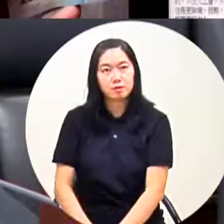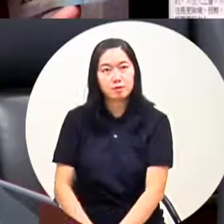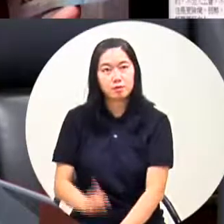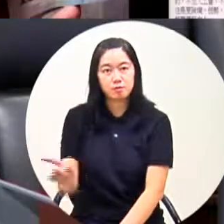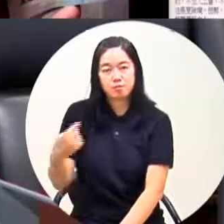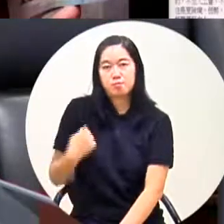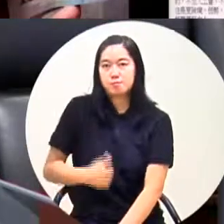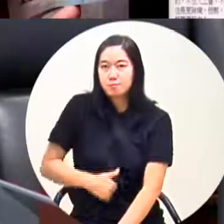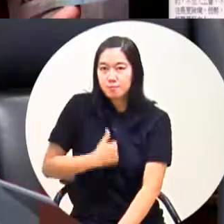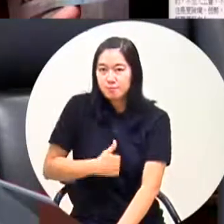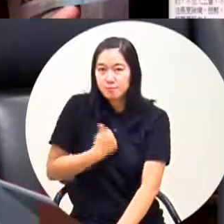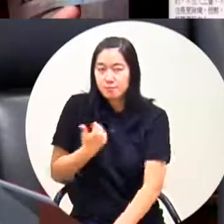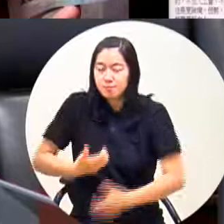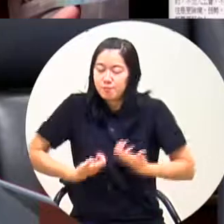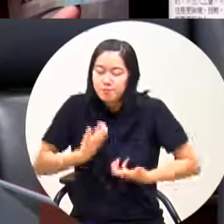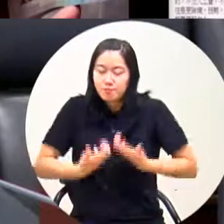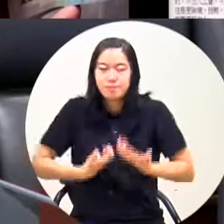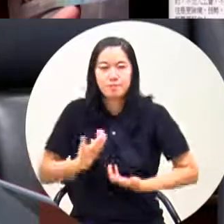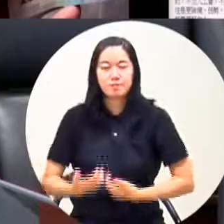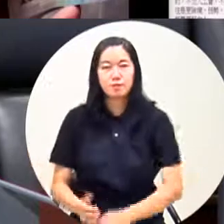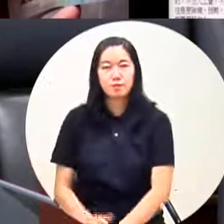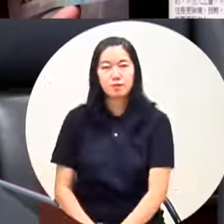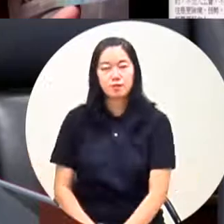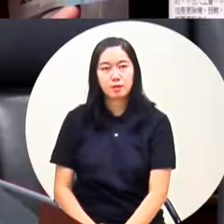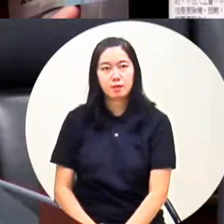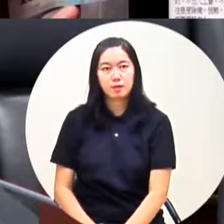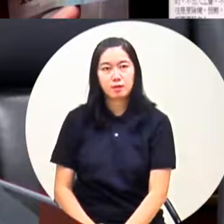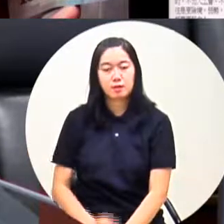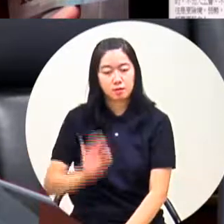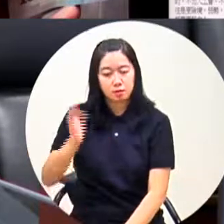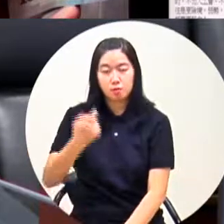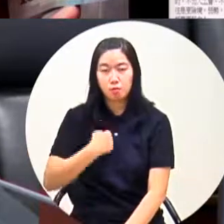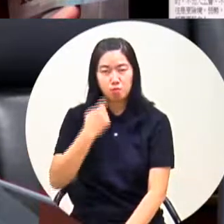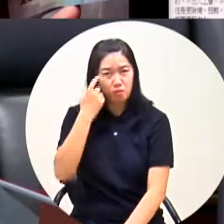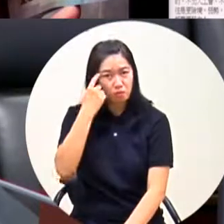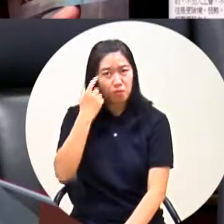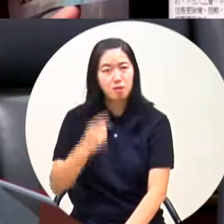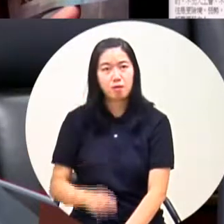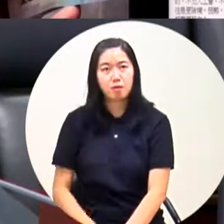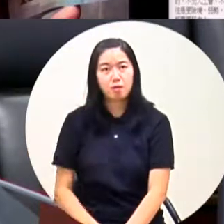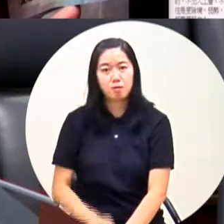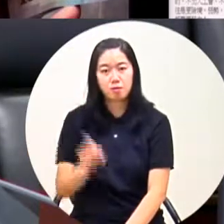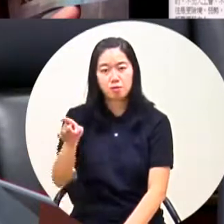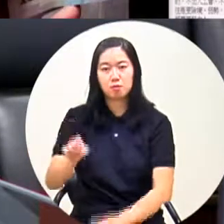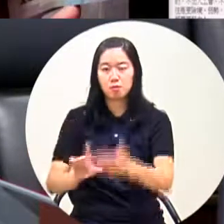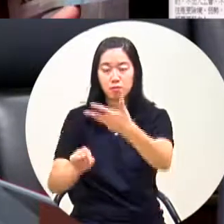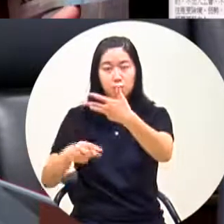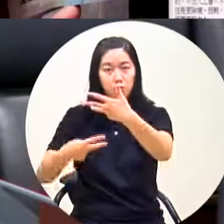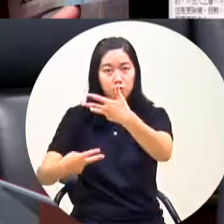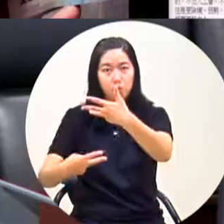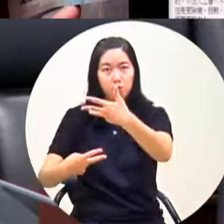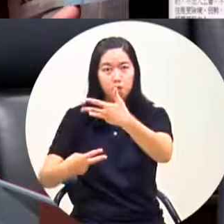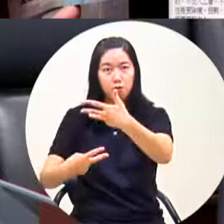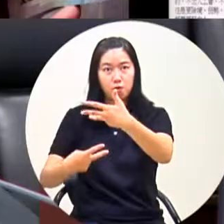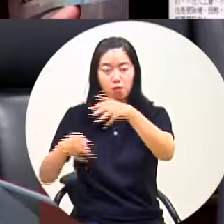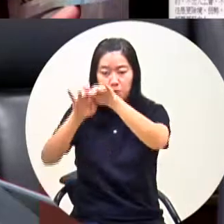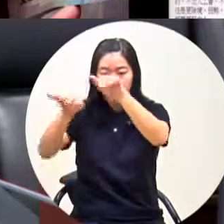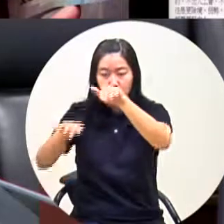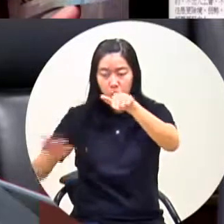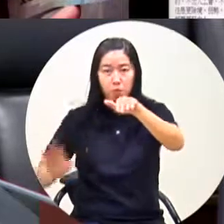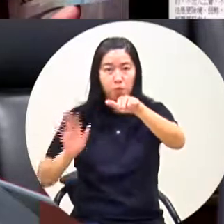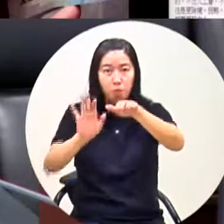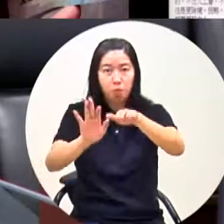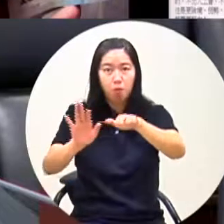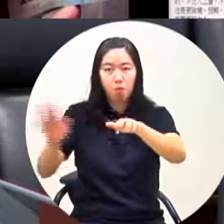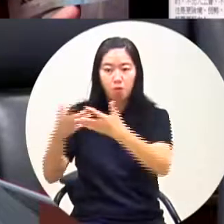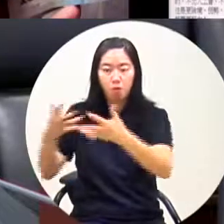了哈，啊，但是哦，我觉得。你这8月2号的贴文哦，为什么引起很多网友的